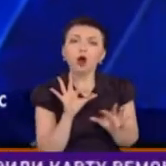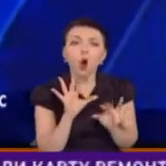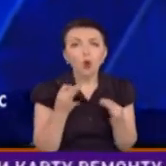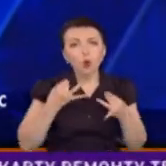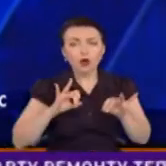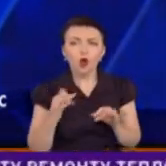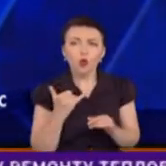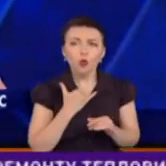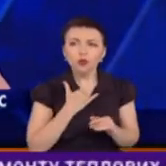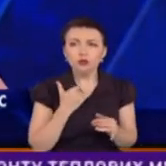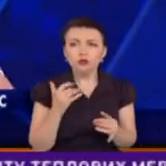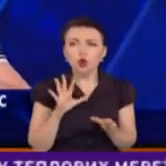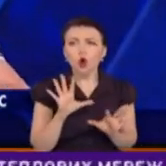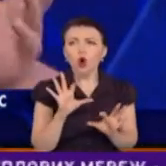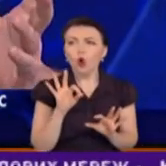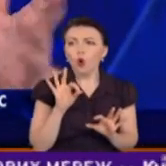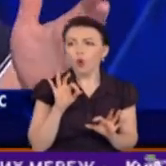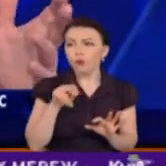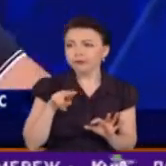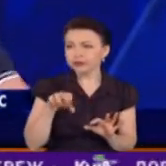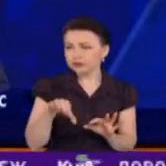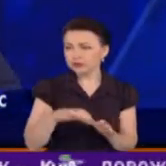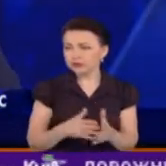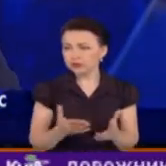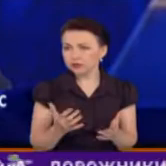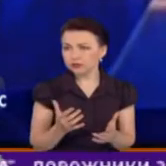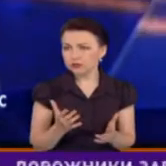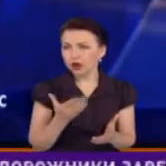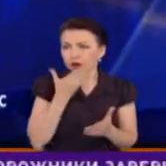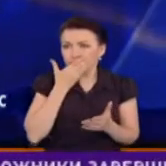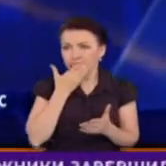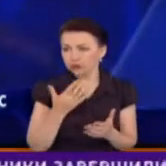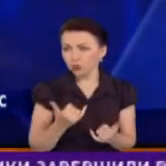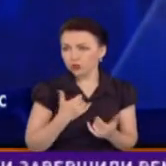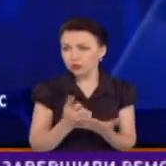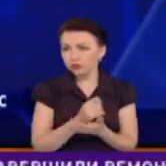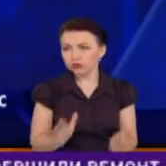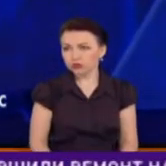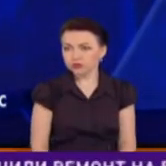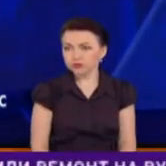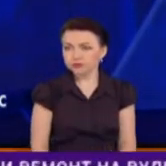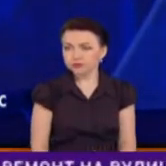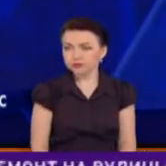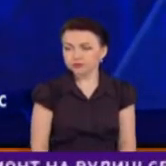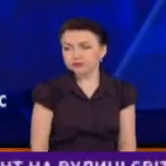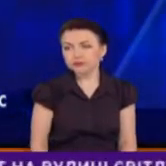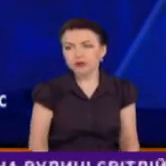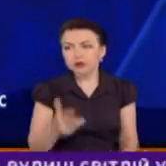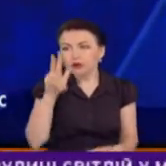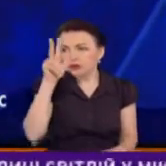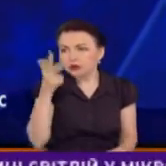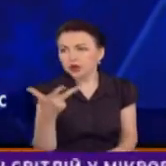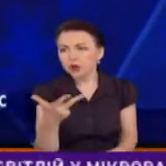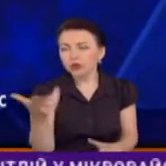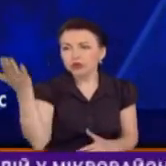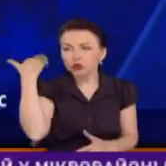нас нічого там, ой, упс, да. А далі, якщо вже, ну, я закінчую, дійсно, ми 3 роки ще